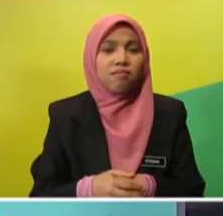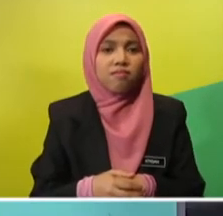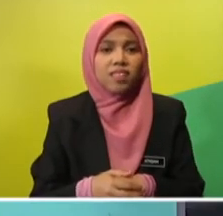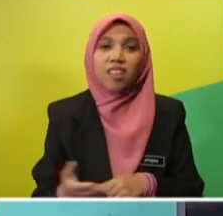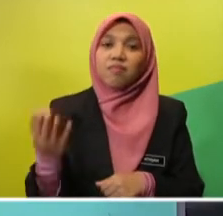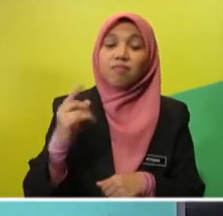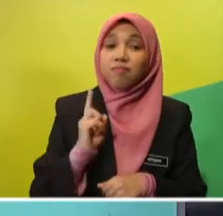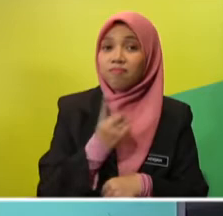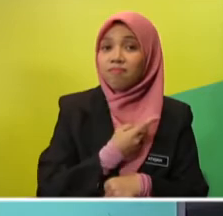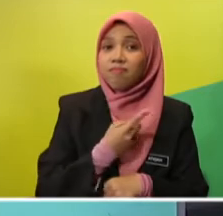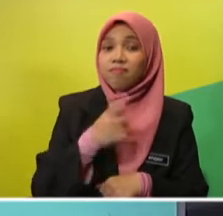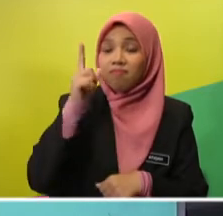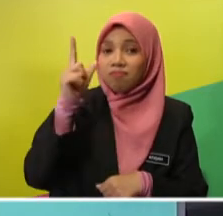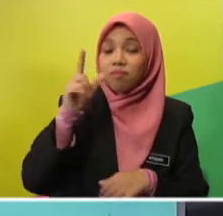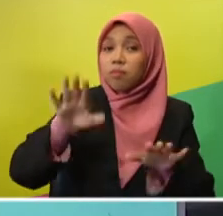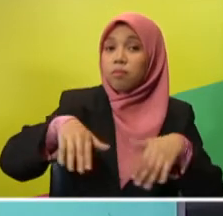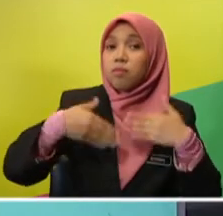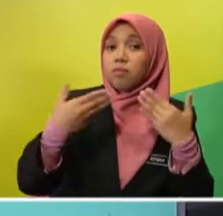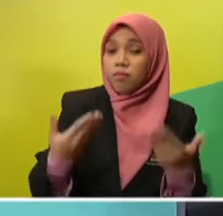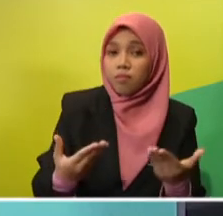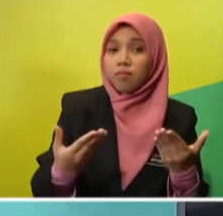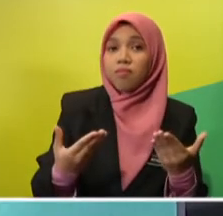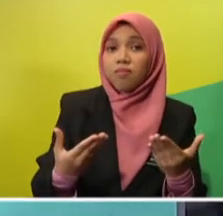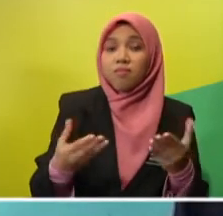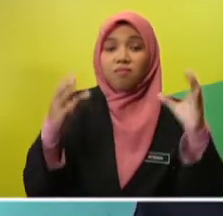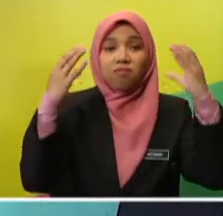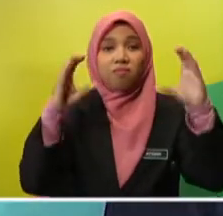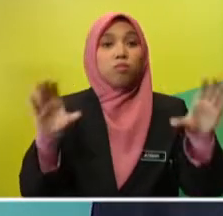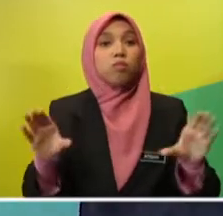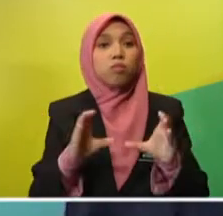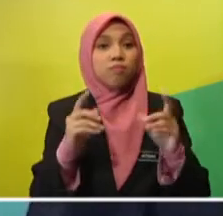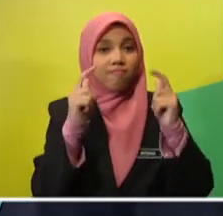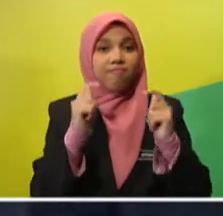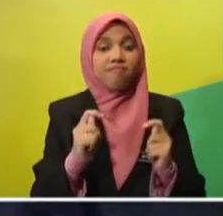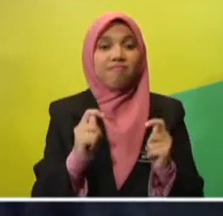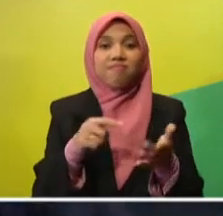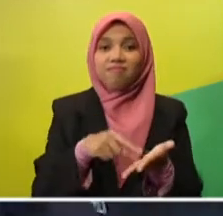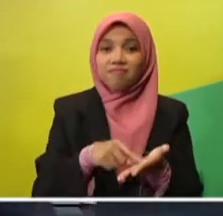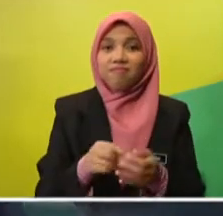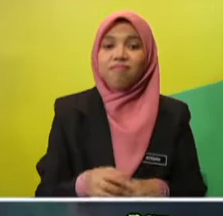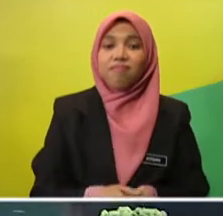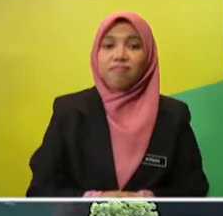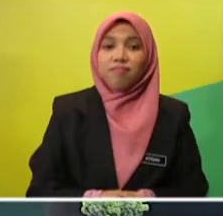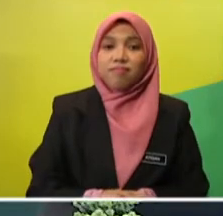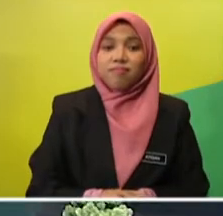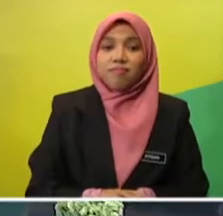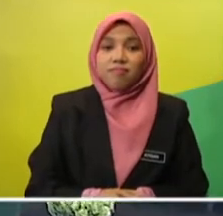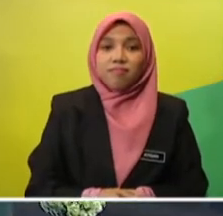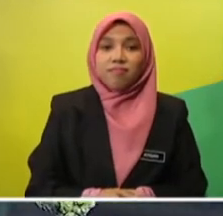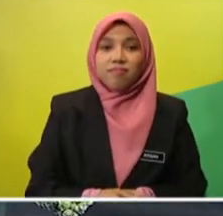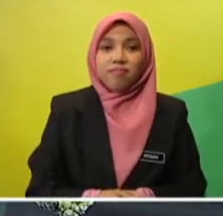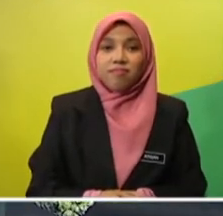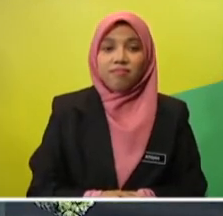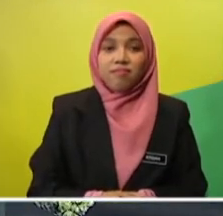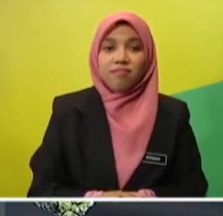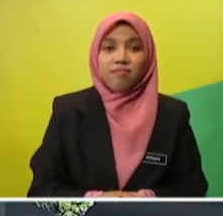lihat bagaimana cikgu Nat dan cikgu Aini melakukan teknik patah balik. Boleh, cikgu, supaya kami semua lebih jelas.